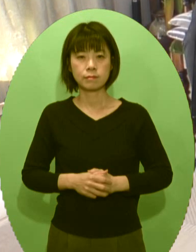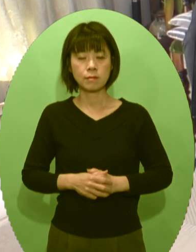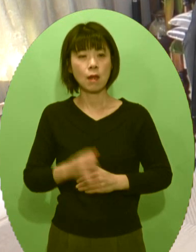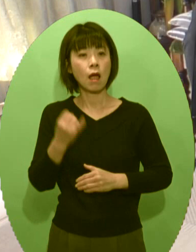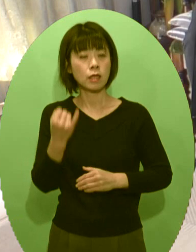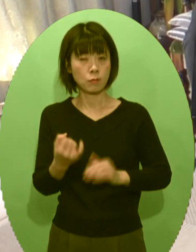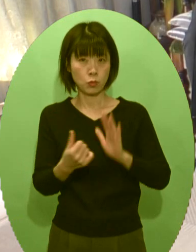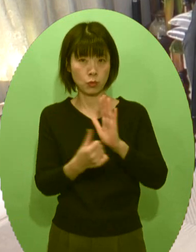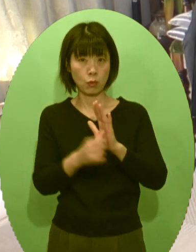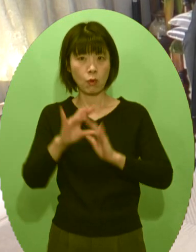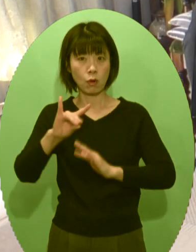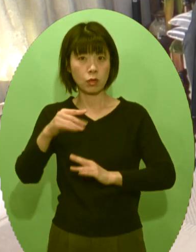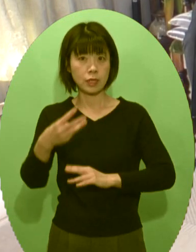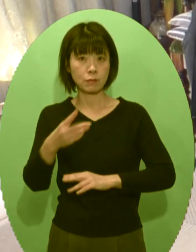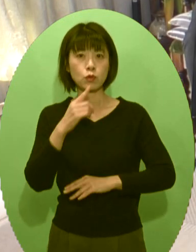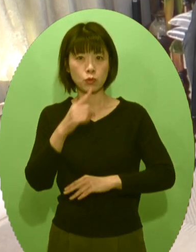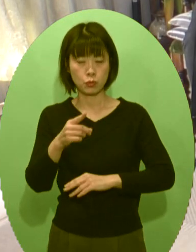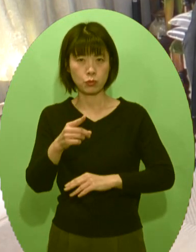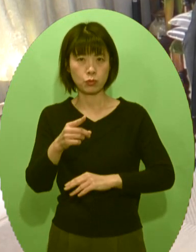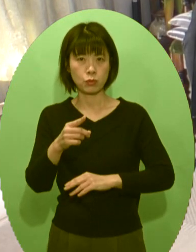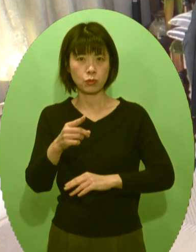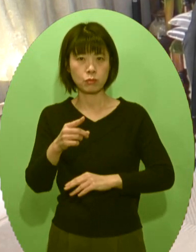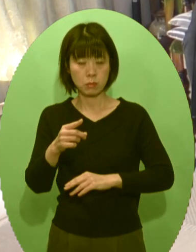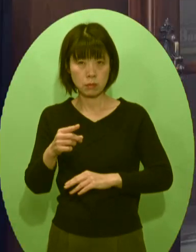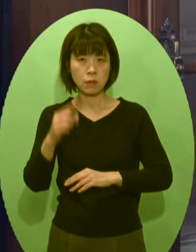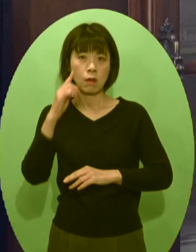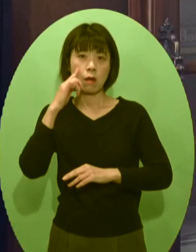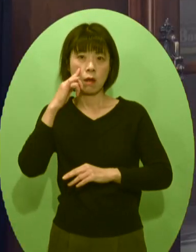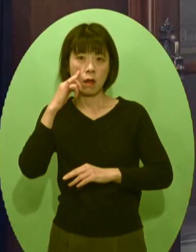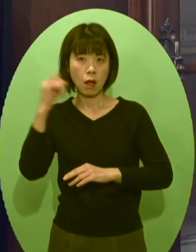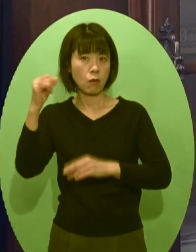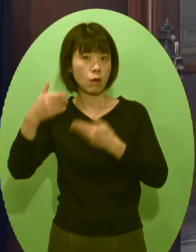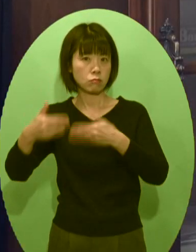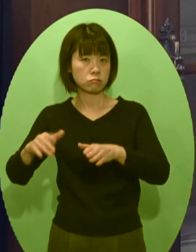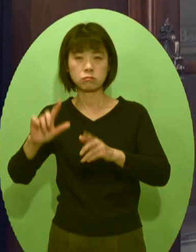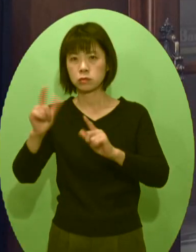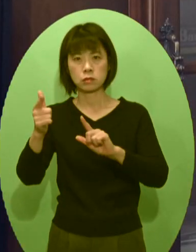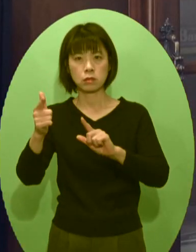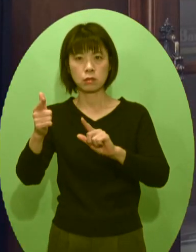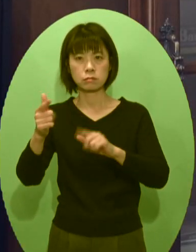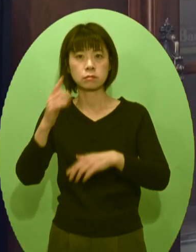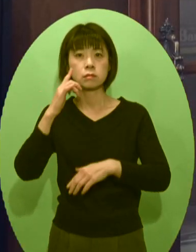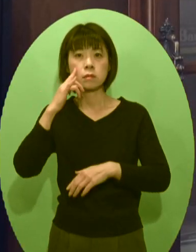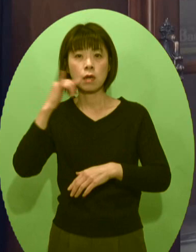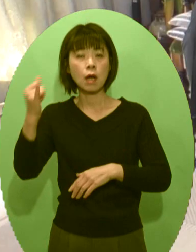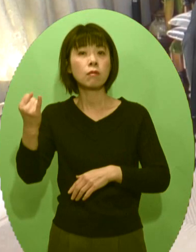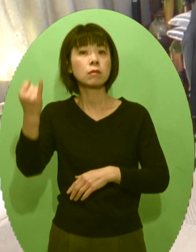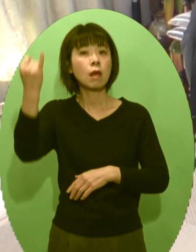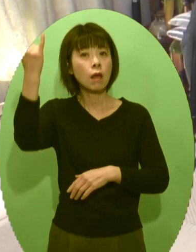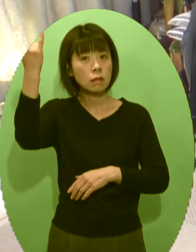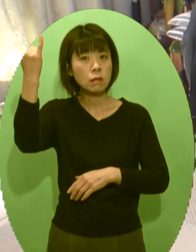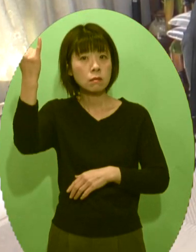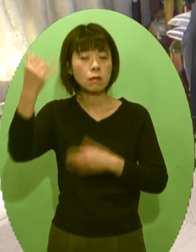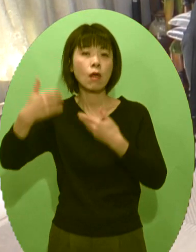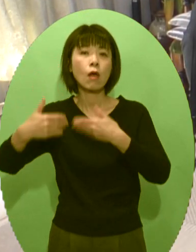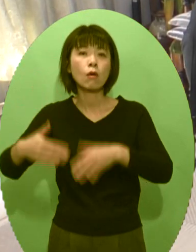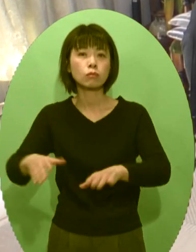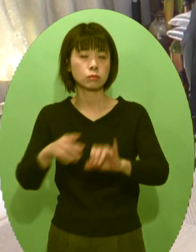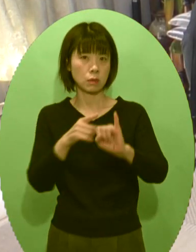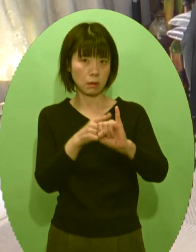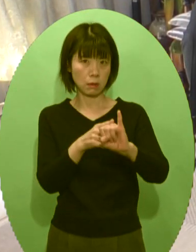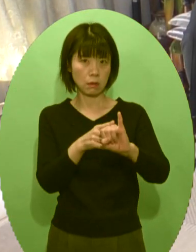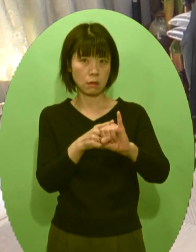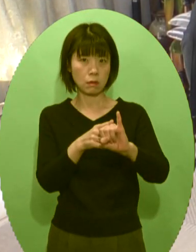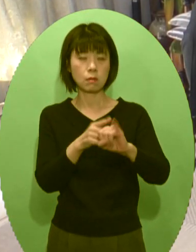妹関君はね、うちの本当の子供じゃないんです。養女という形で、本当は母親